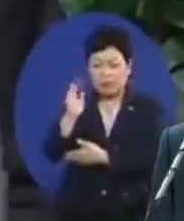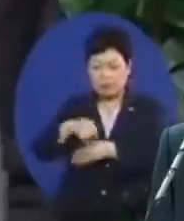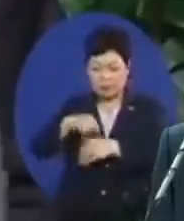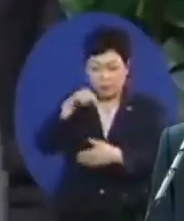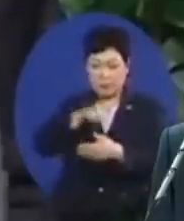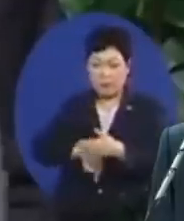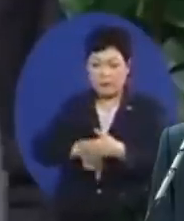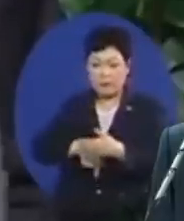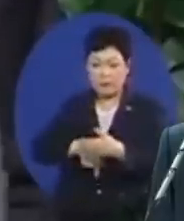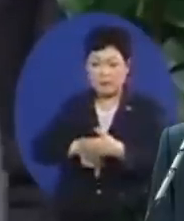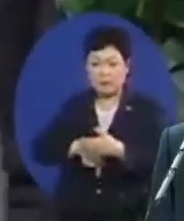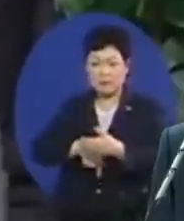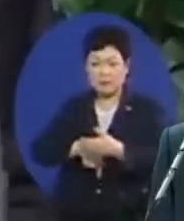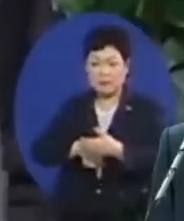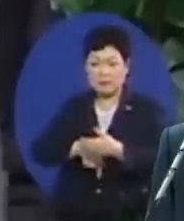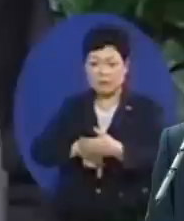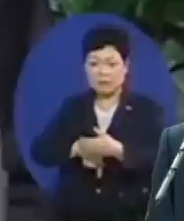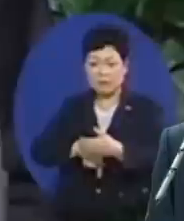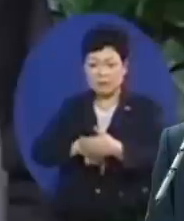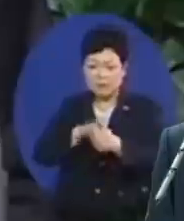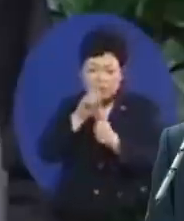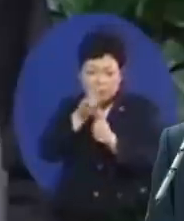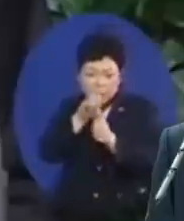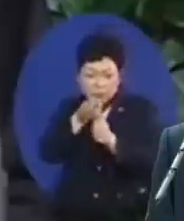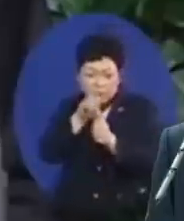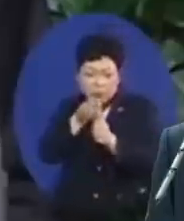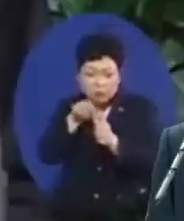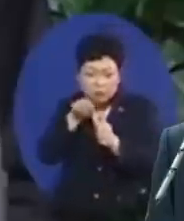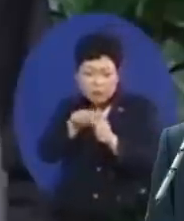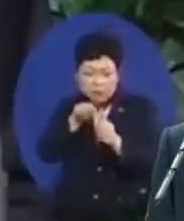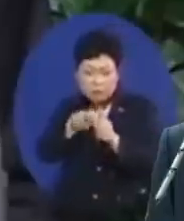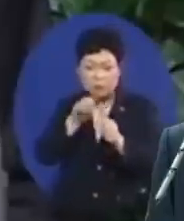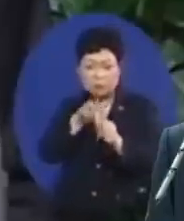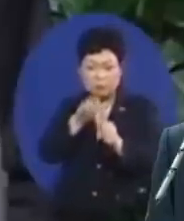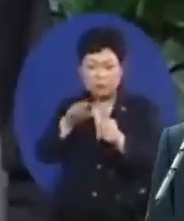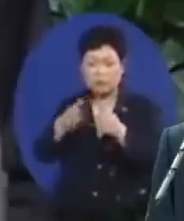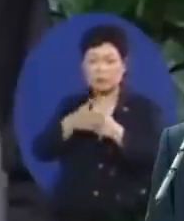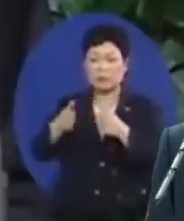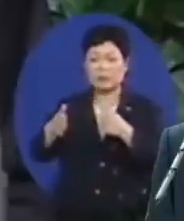마음에 자꾸 속삭이기 때문에